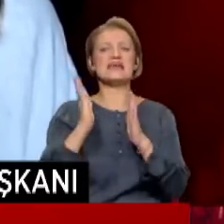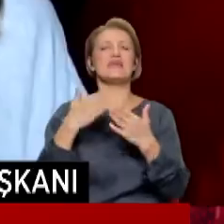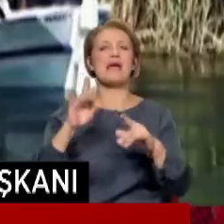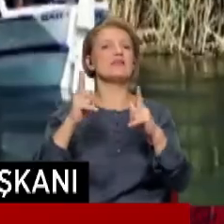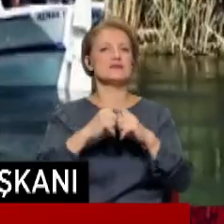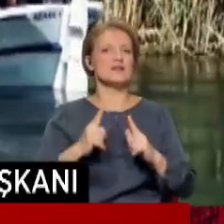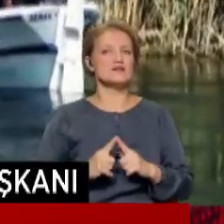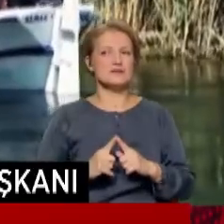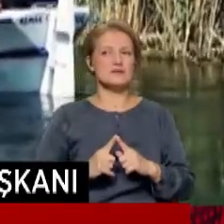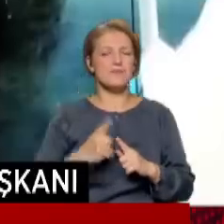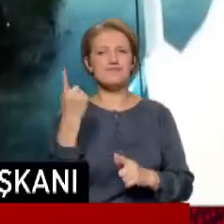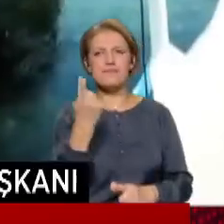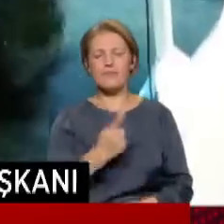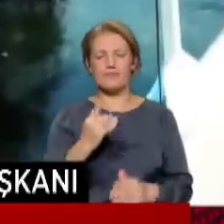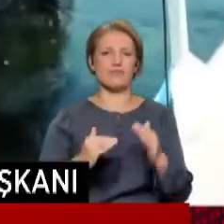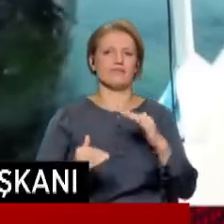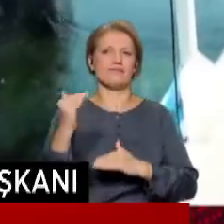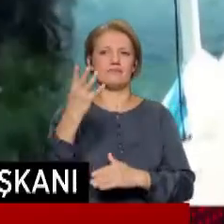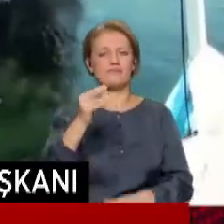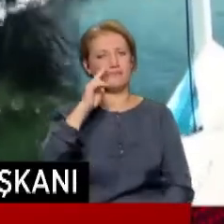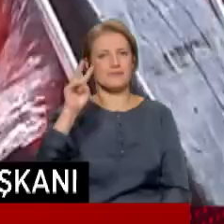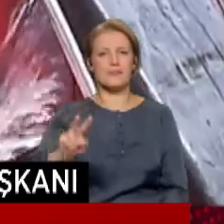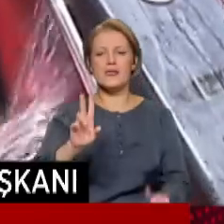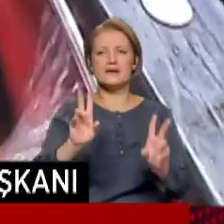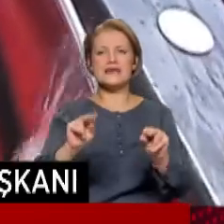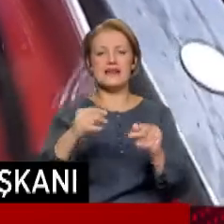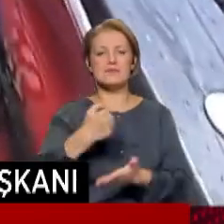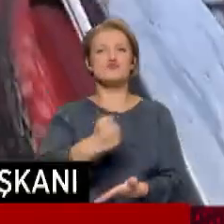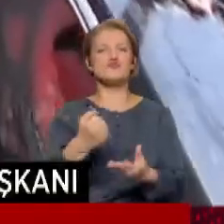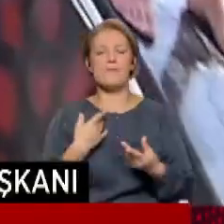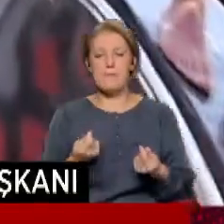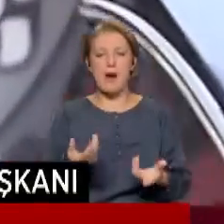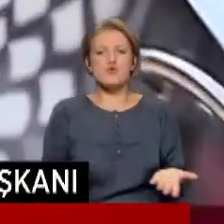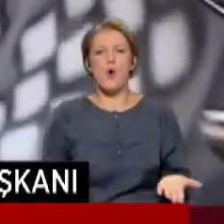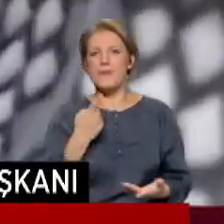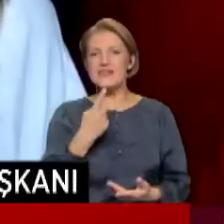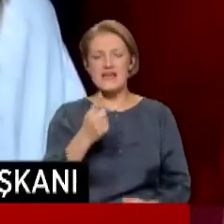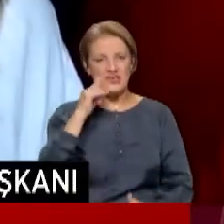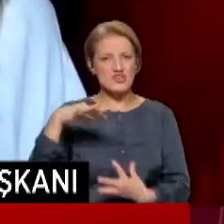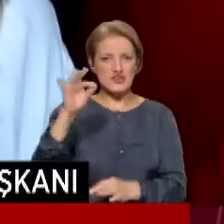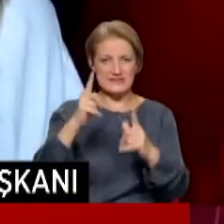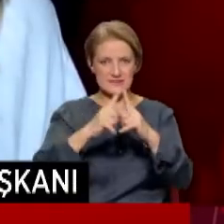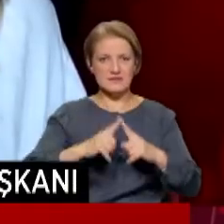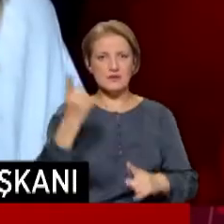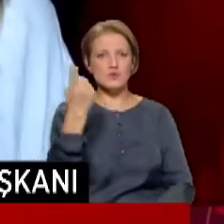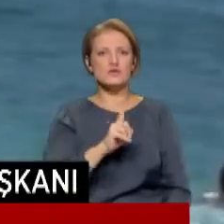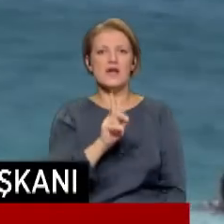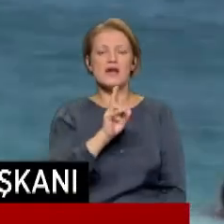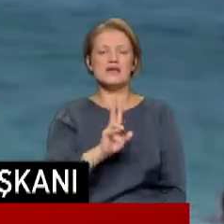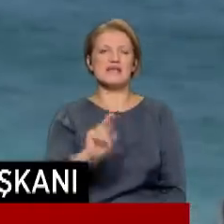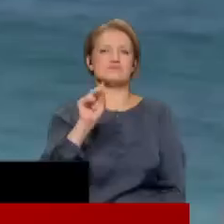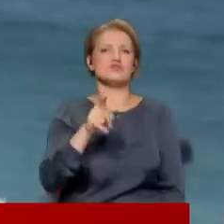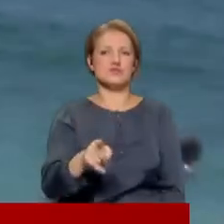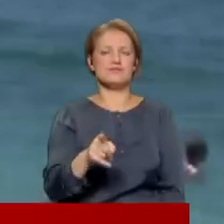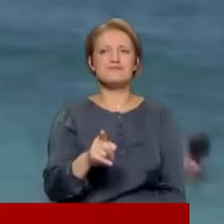gidemeyenlerin sayısının oranında artış olduğunu gördük. Yeterli bütçem yok diyenlerin kişi sayısı %70'lere varıyor.